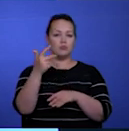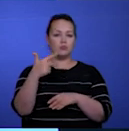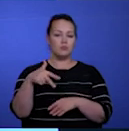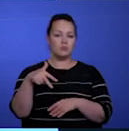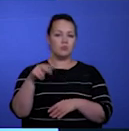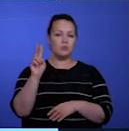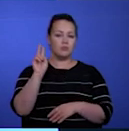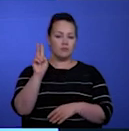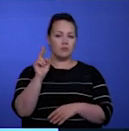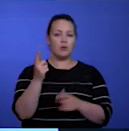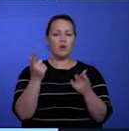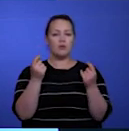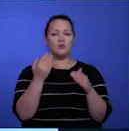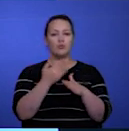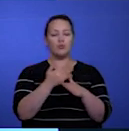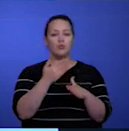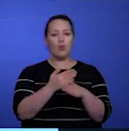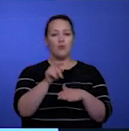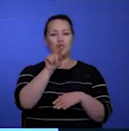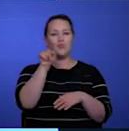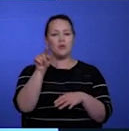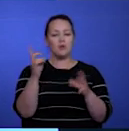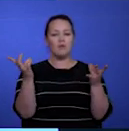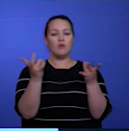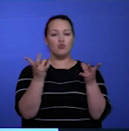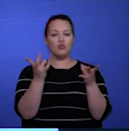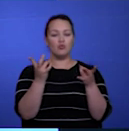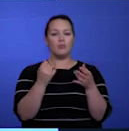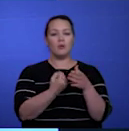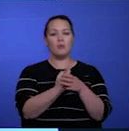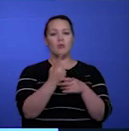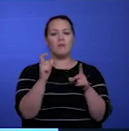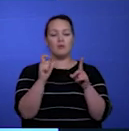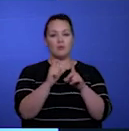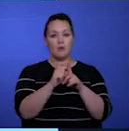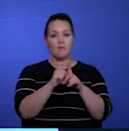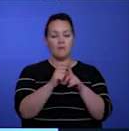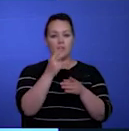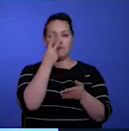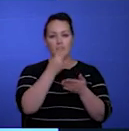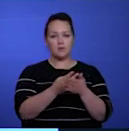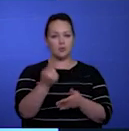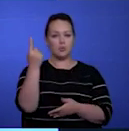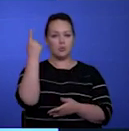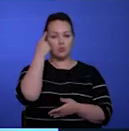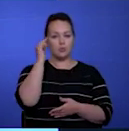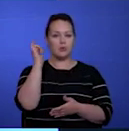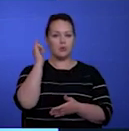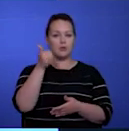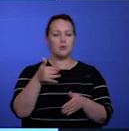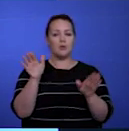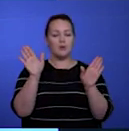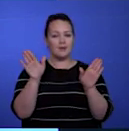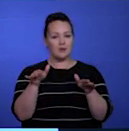где с помощью приставок нужно было образовать слова видеть думать лить лететь